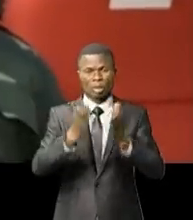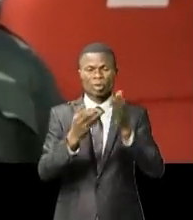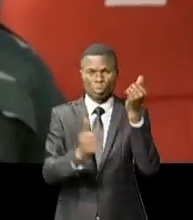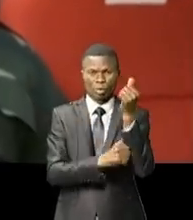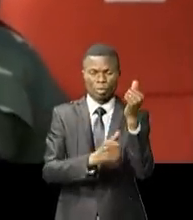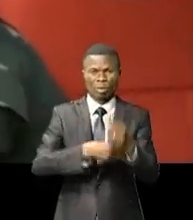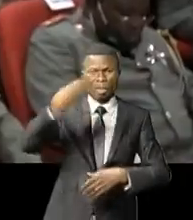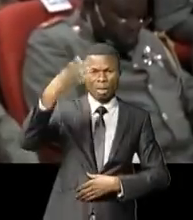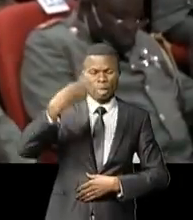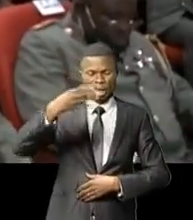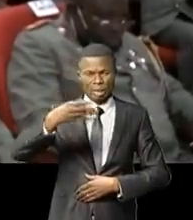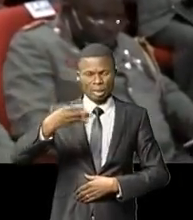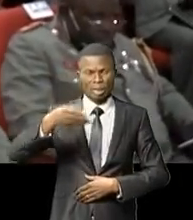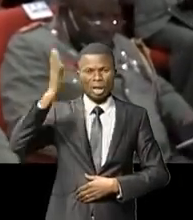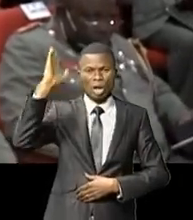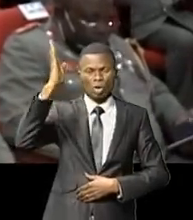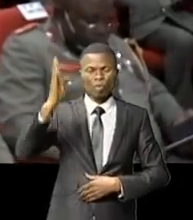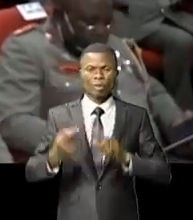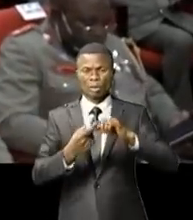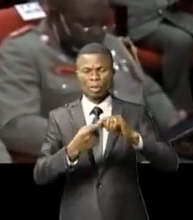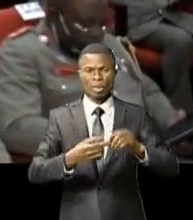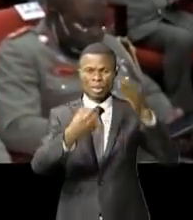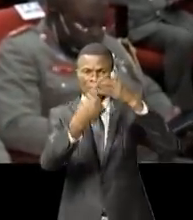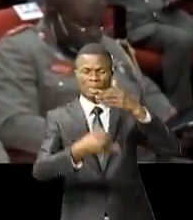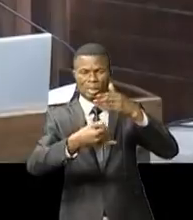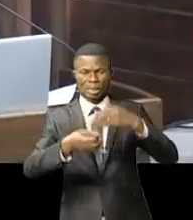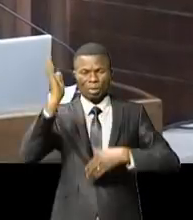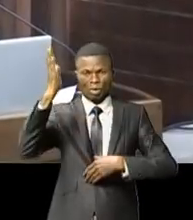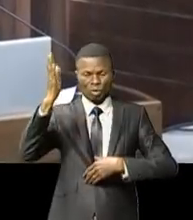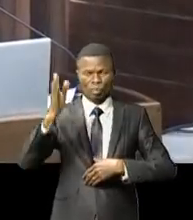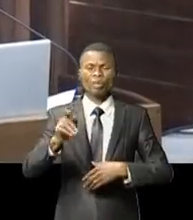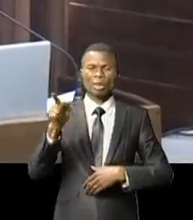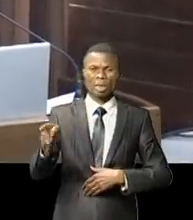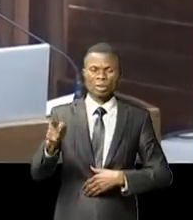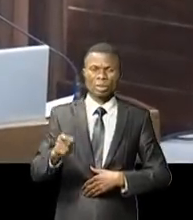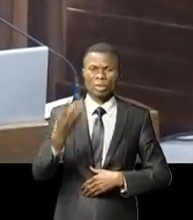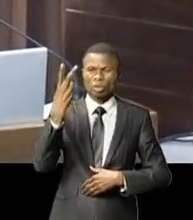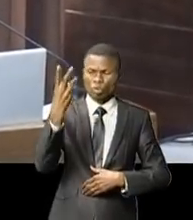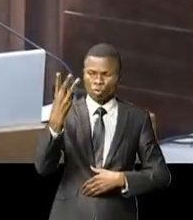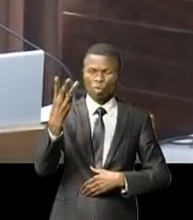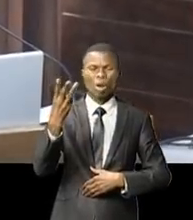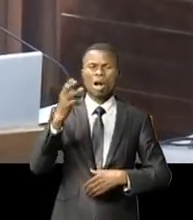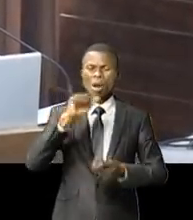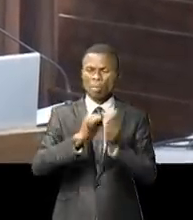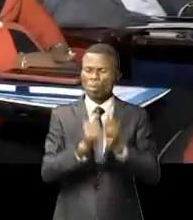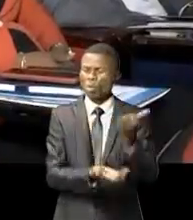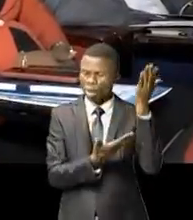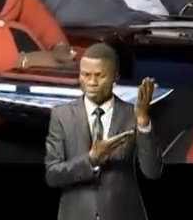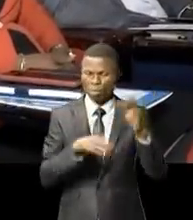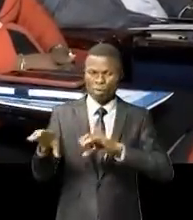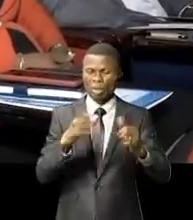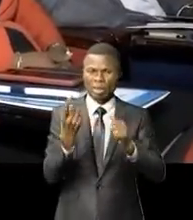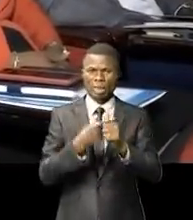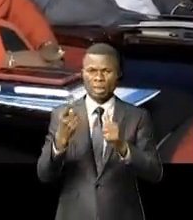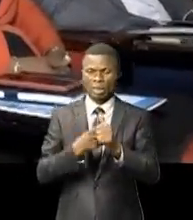de la 4e session spéciale et la 6e session ordinaire du CHESD. Trois temps forts ont marqué cette cérémonie.